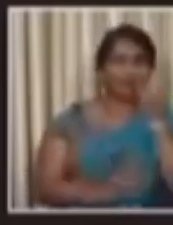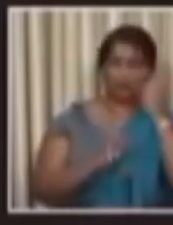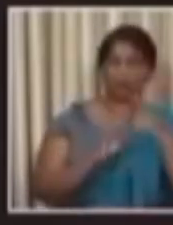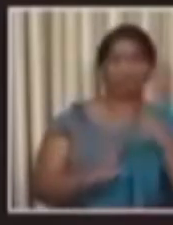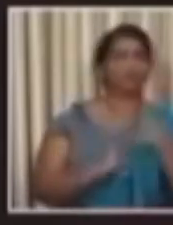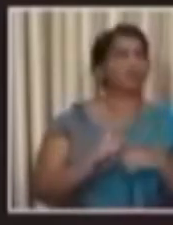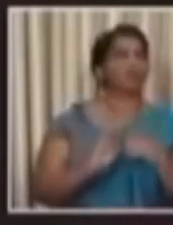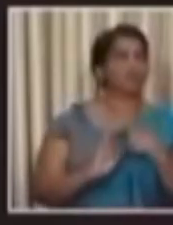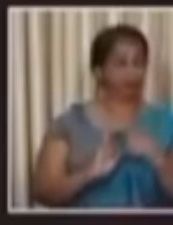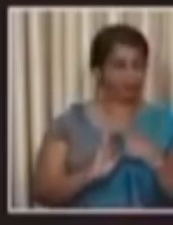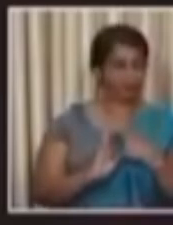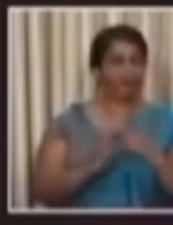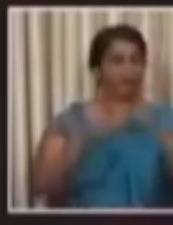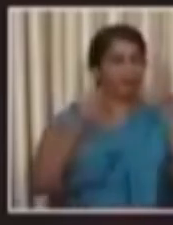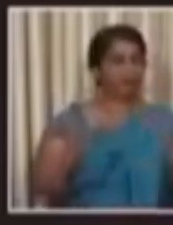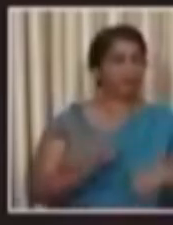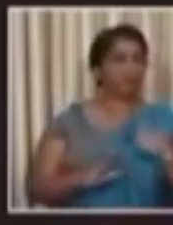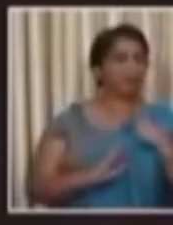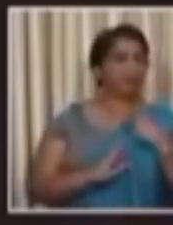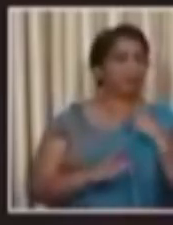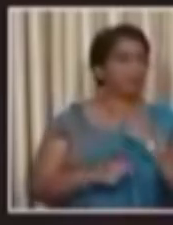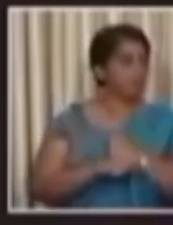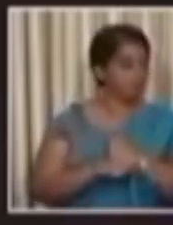රටක්. බංකොලොත් රාජ්‍යයක්.